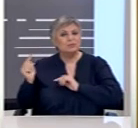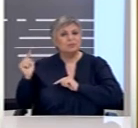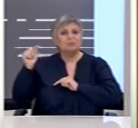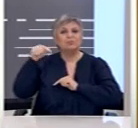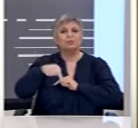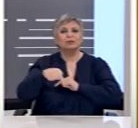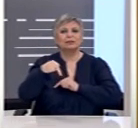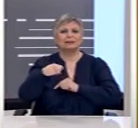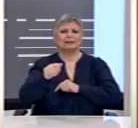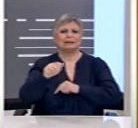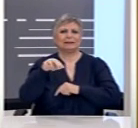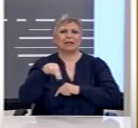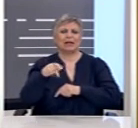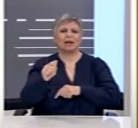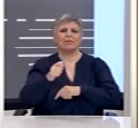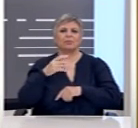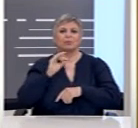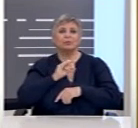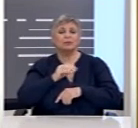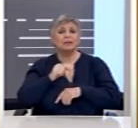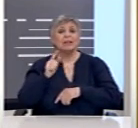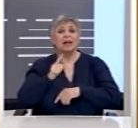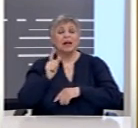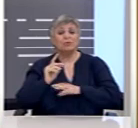από 16 φέρετρα